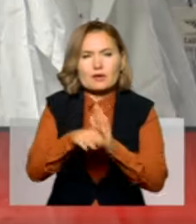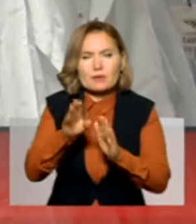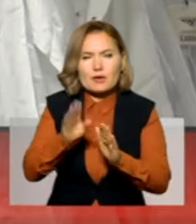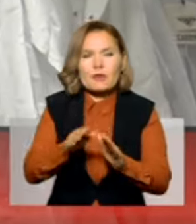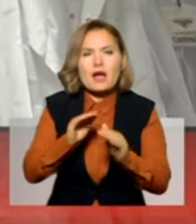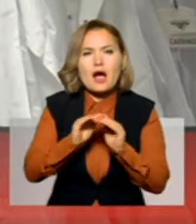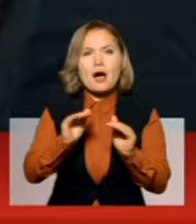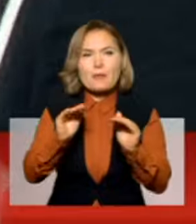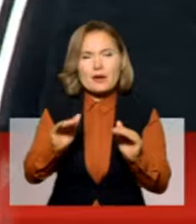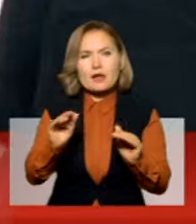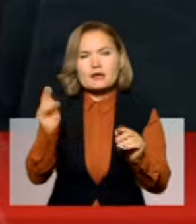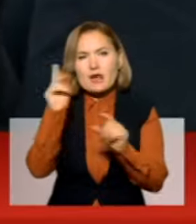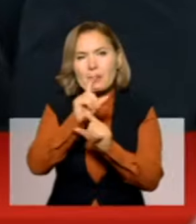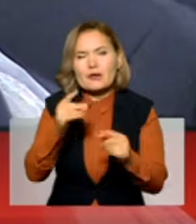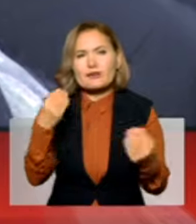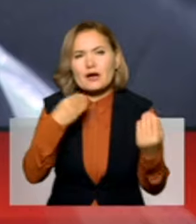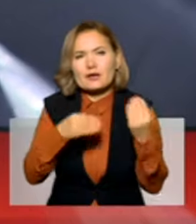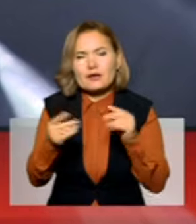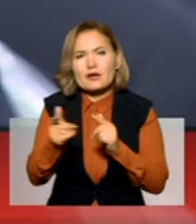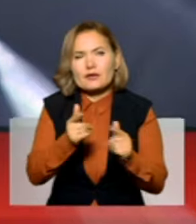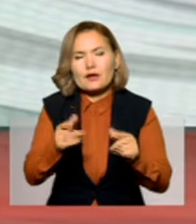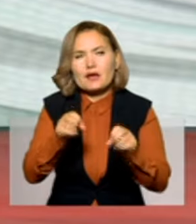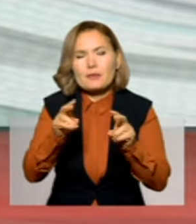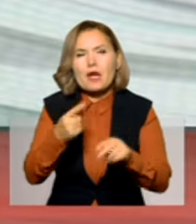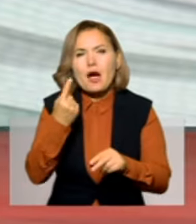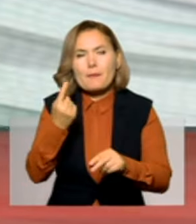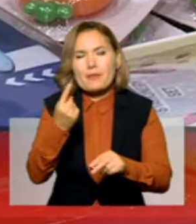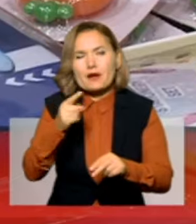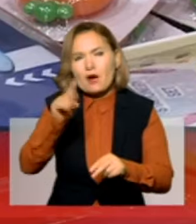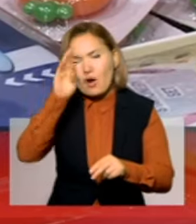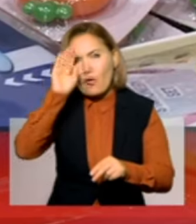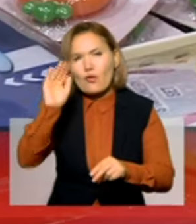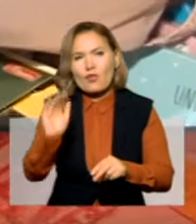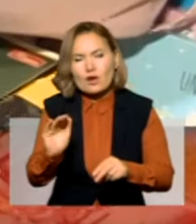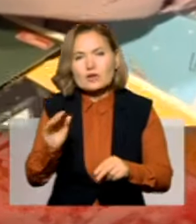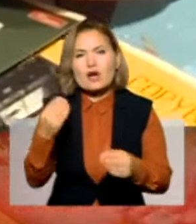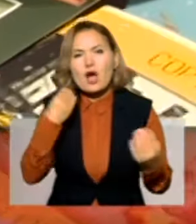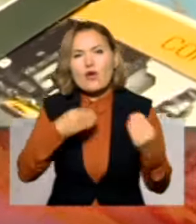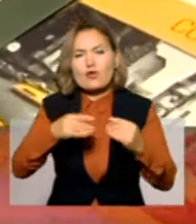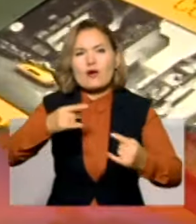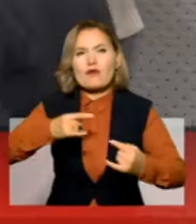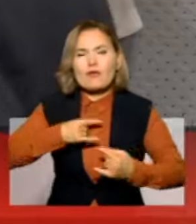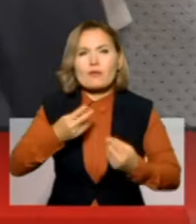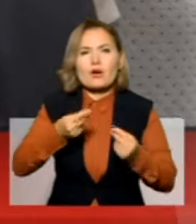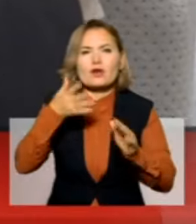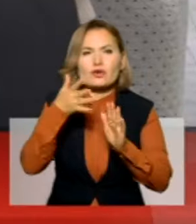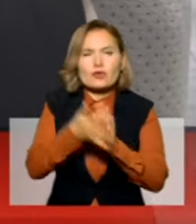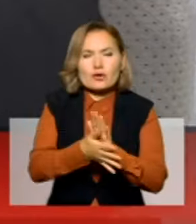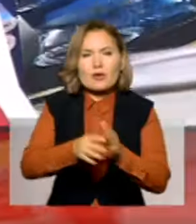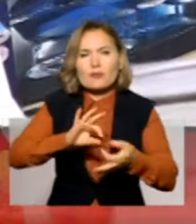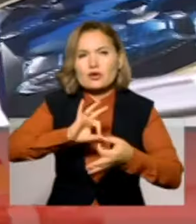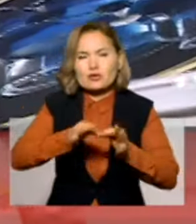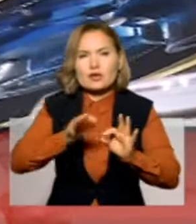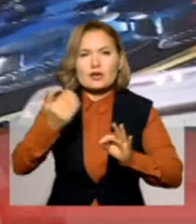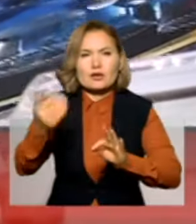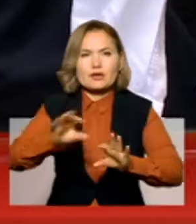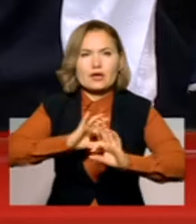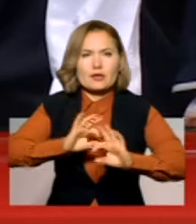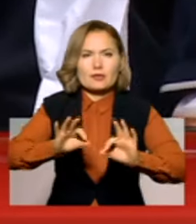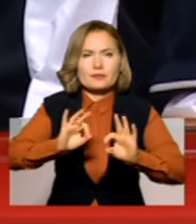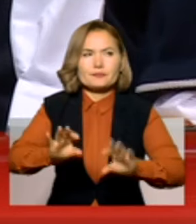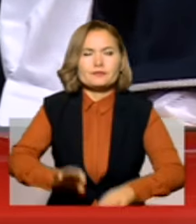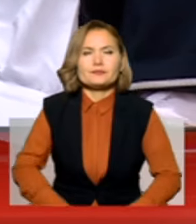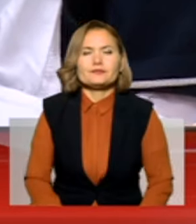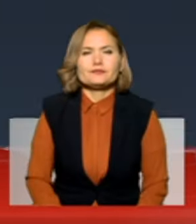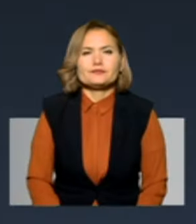Балаңыз мектепке дайын ба? Бір оқушыға форма беріп, оқу құралын түгендеу үшін қанша ақша қажет? Ақпарат тілшісі зерттеу жүргізіп санап